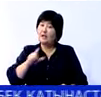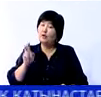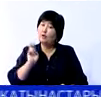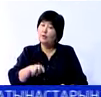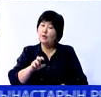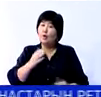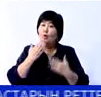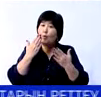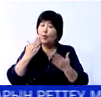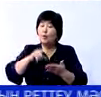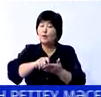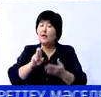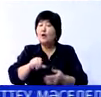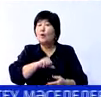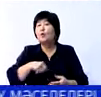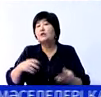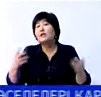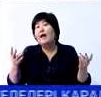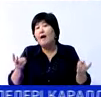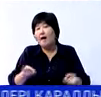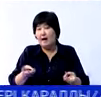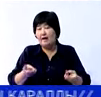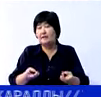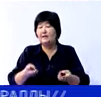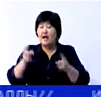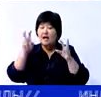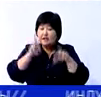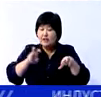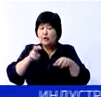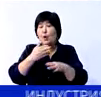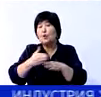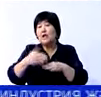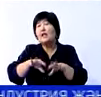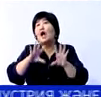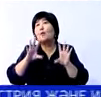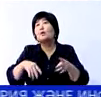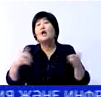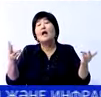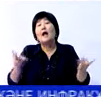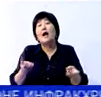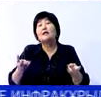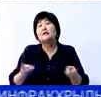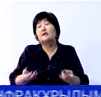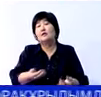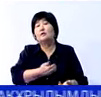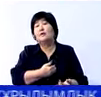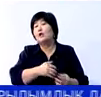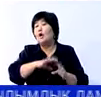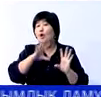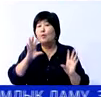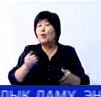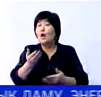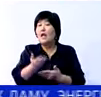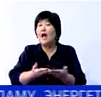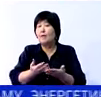оқу залына келе отырып, өздеріне қажетті зерттеу салалары бойынша қажетті мөлшерде бүкіл